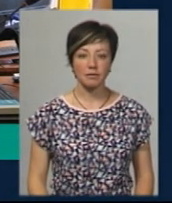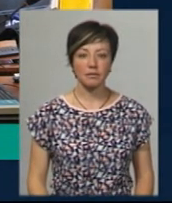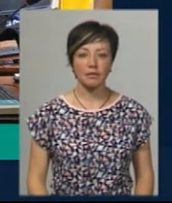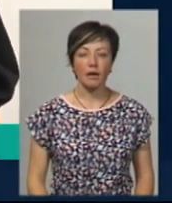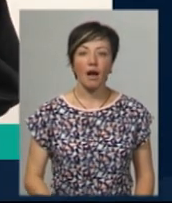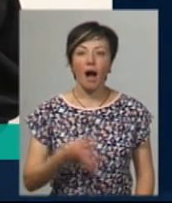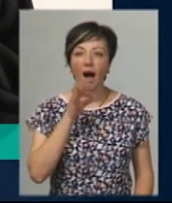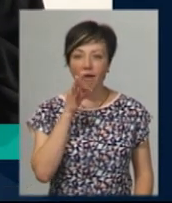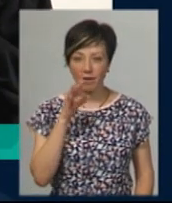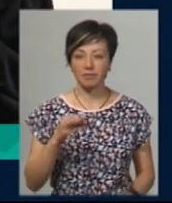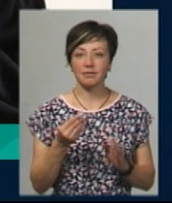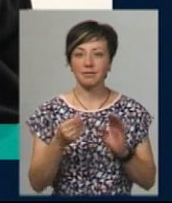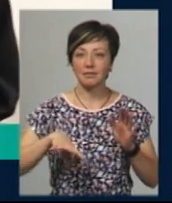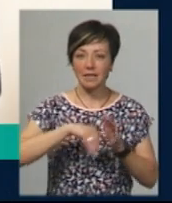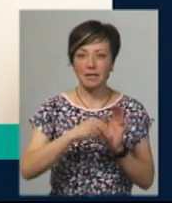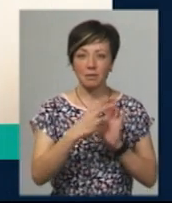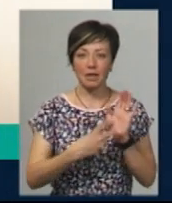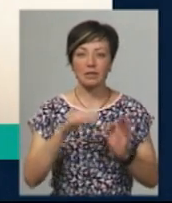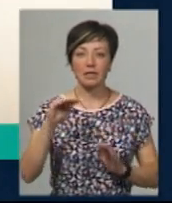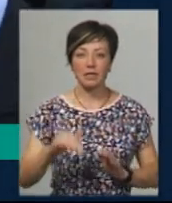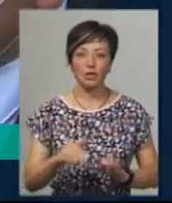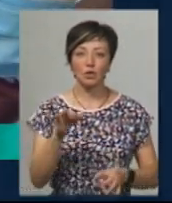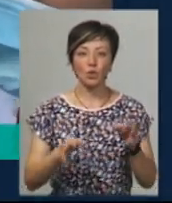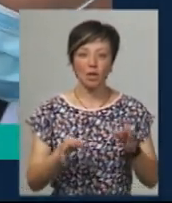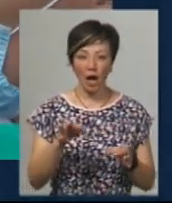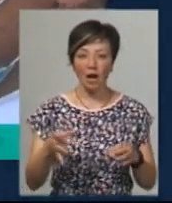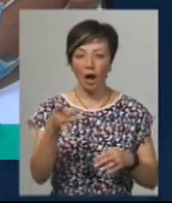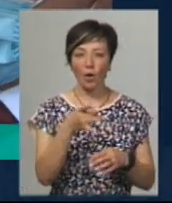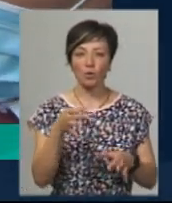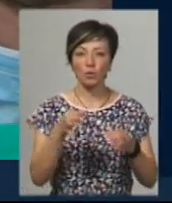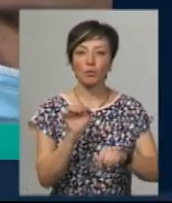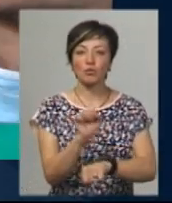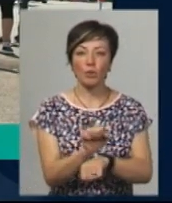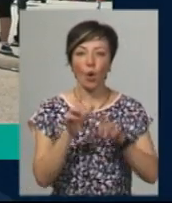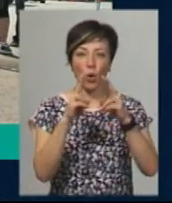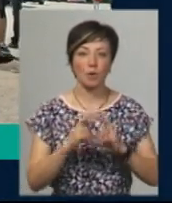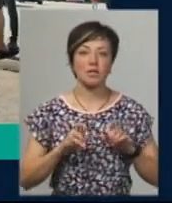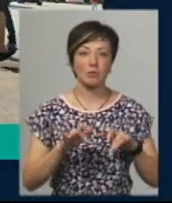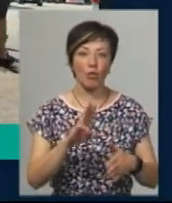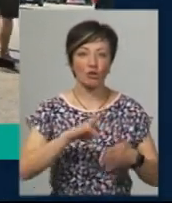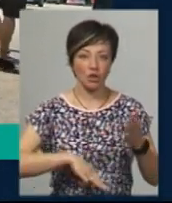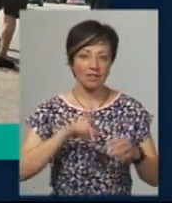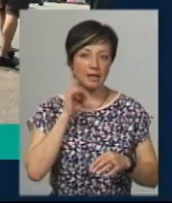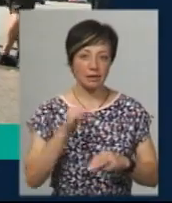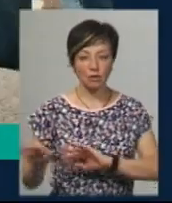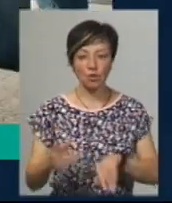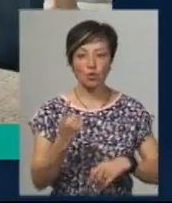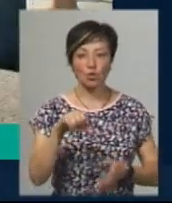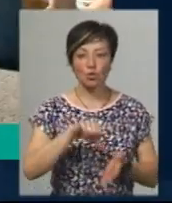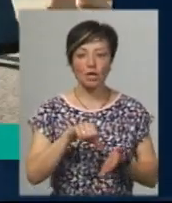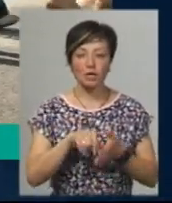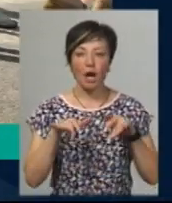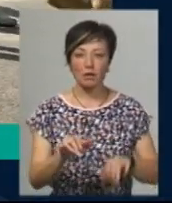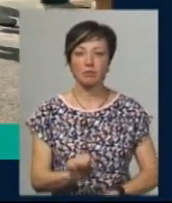Кава за 17 тисяч. Суддя міськрайонного суду призупинив розгляд справи про штраф Володимиру Зеленському. 100 учасників акції протесту